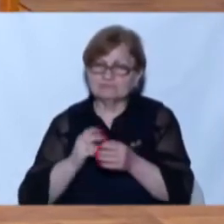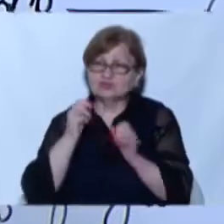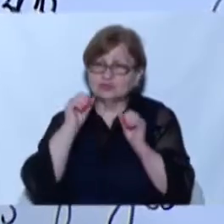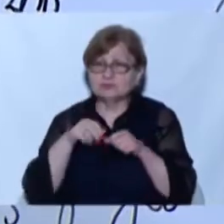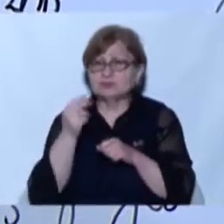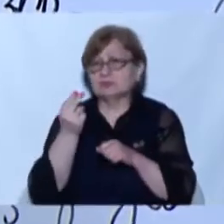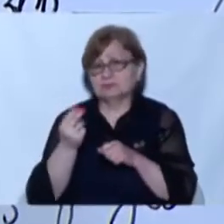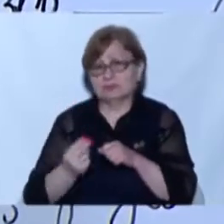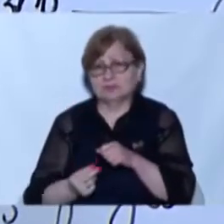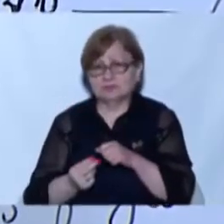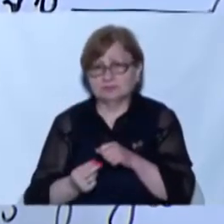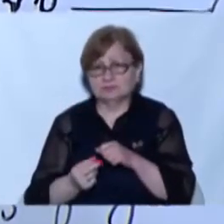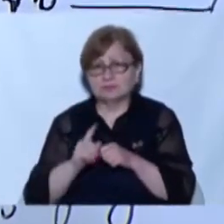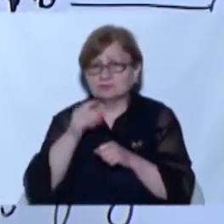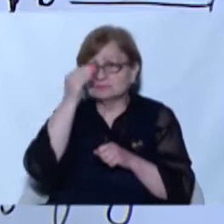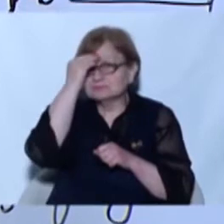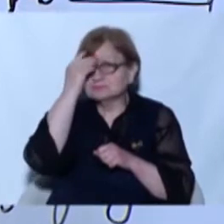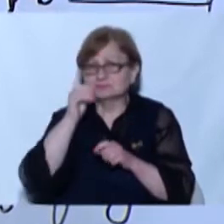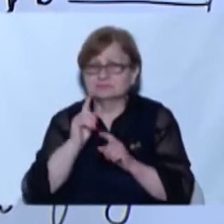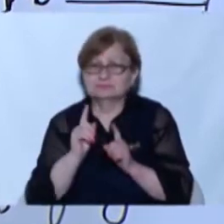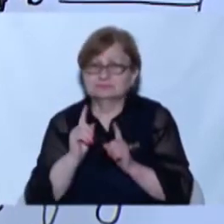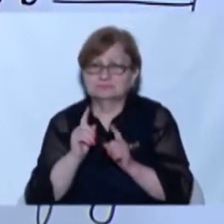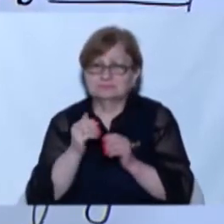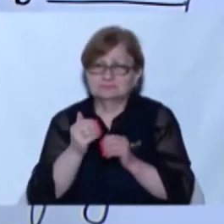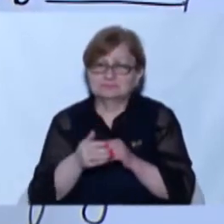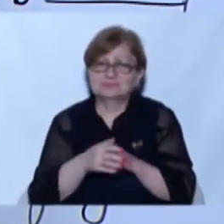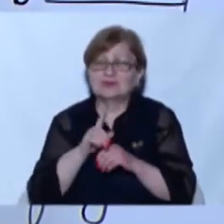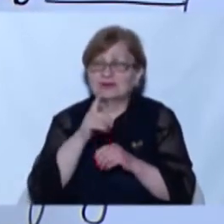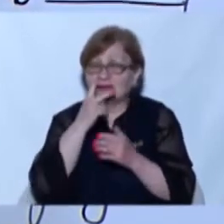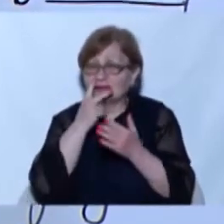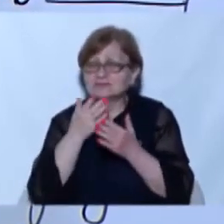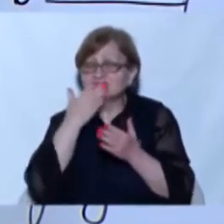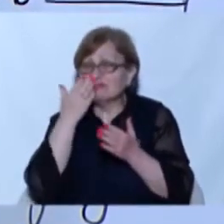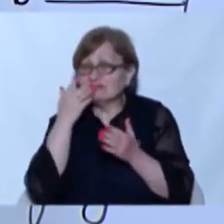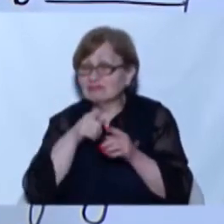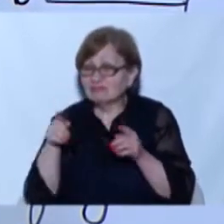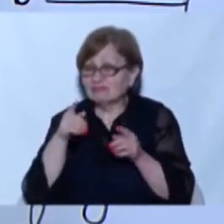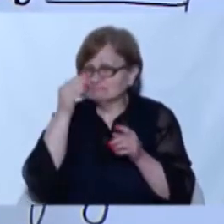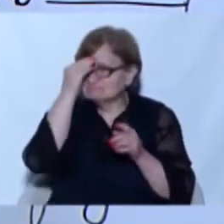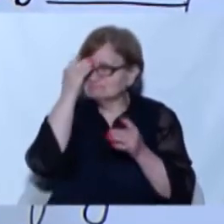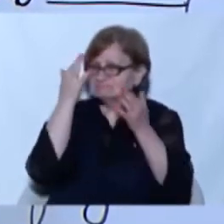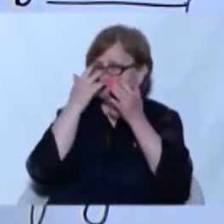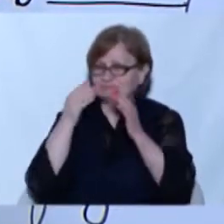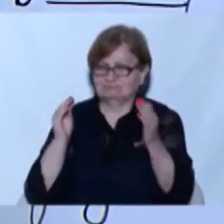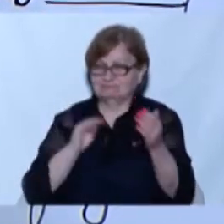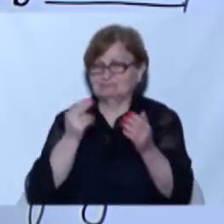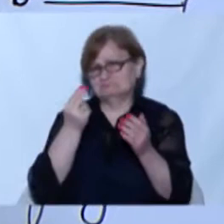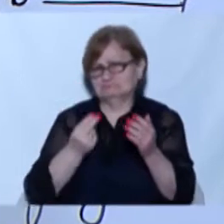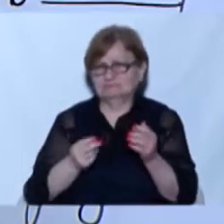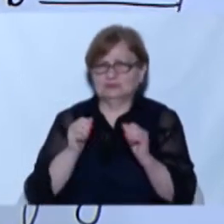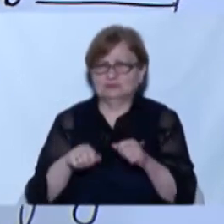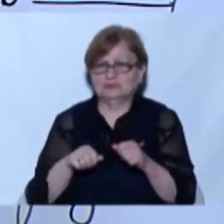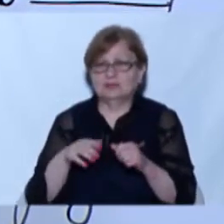მიუხატოთ კიდეც ის რა წარმოდგენაც აღძრა თქვენში ამ ეპიზოდმა.